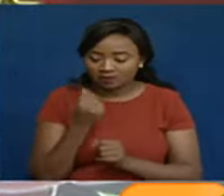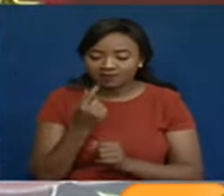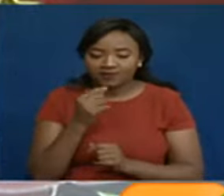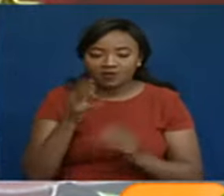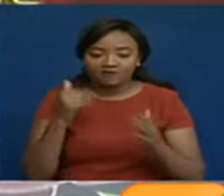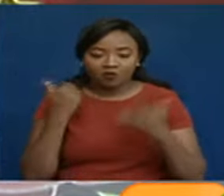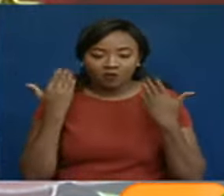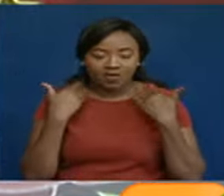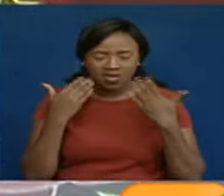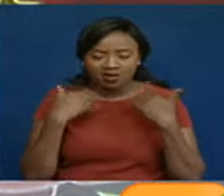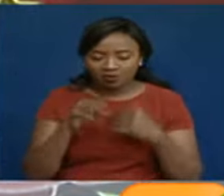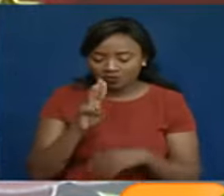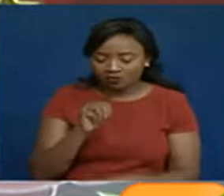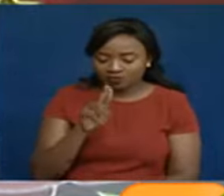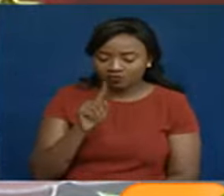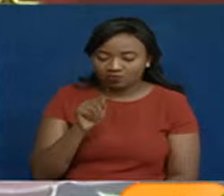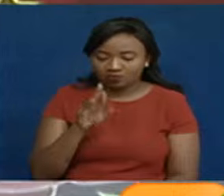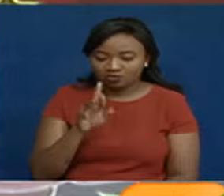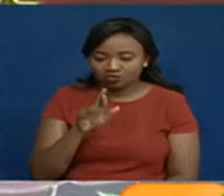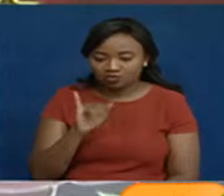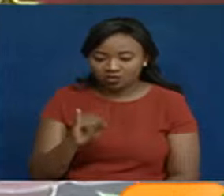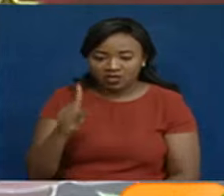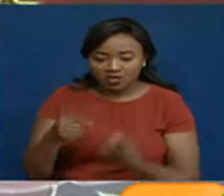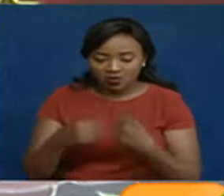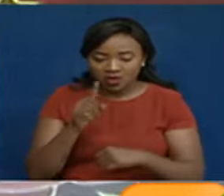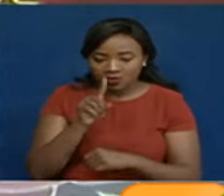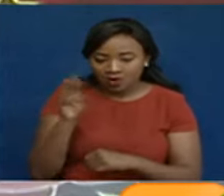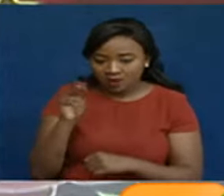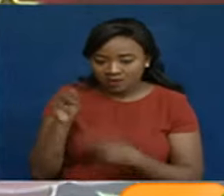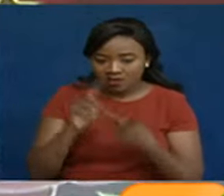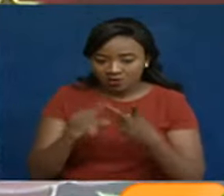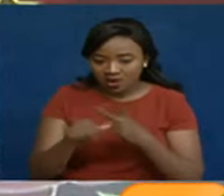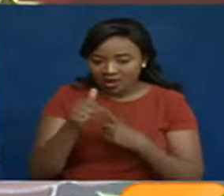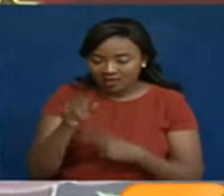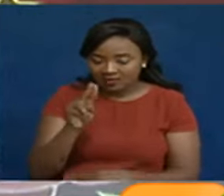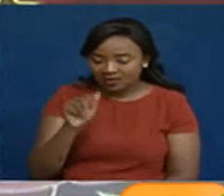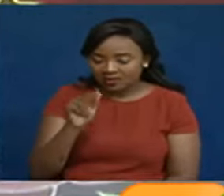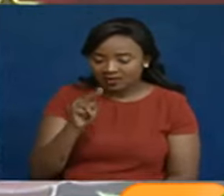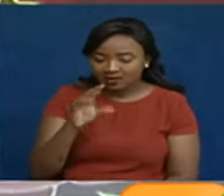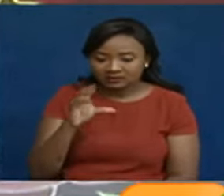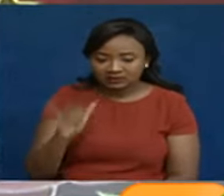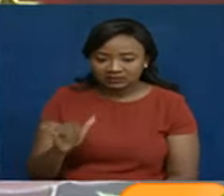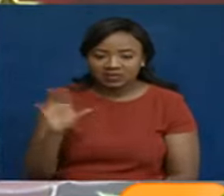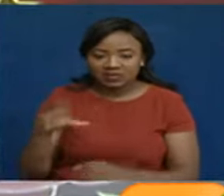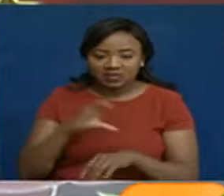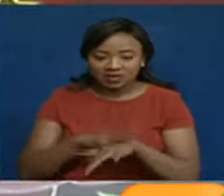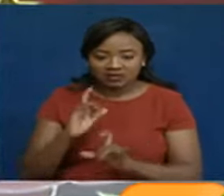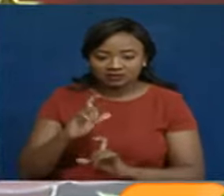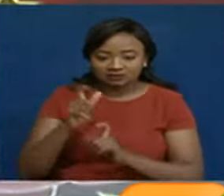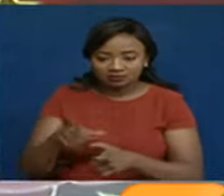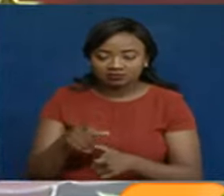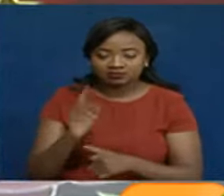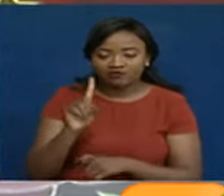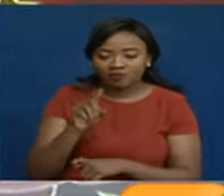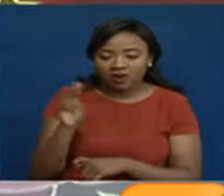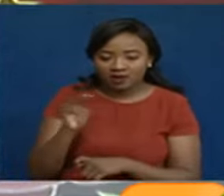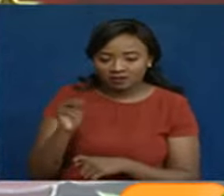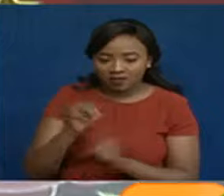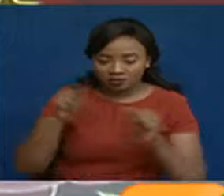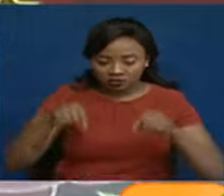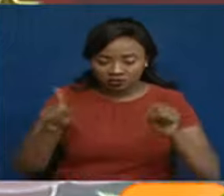Meru ambaye alijishindia shilingi milioni moja, huku mshindi mwingine Nancy Karundo akipokea hundi yake ya shilingi milioni moja pia hii